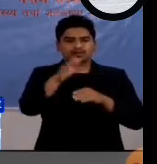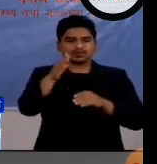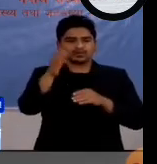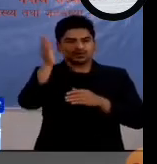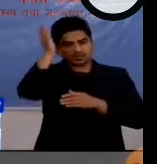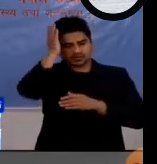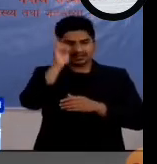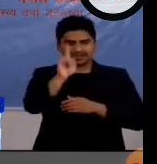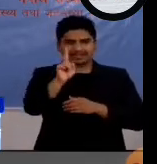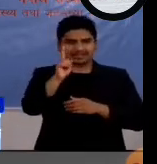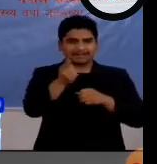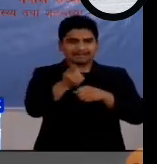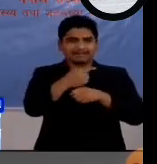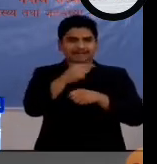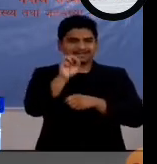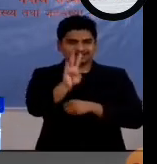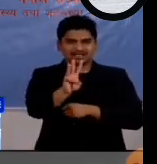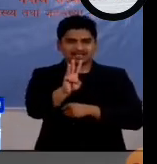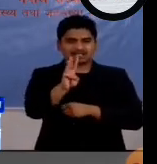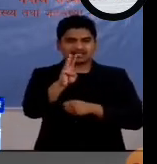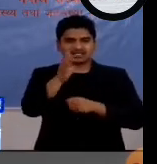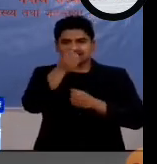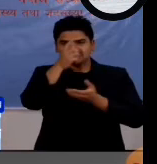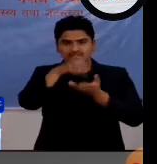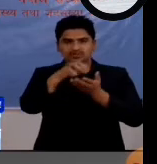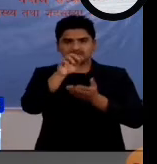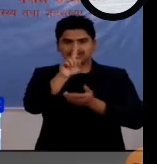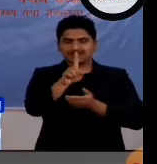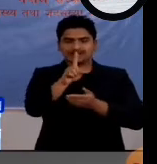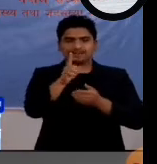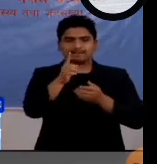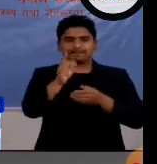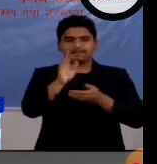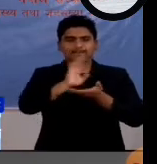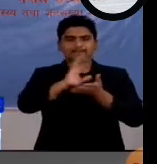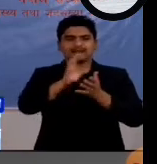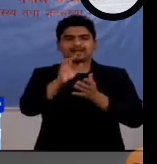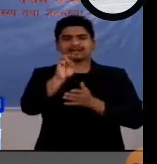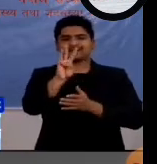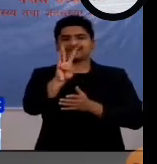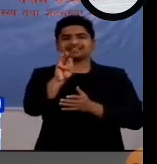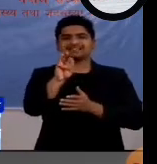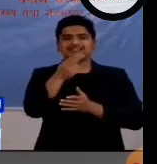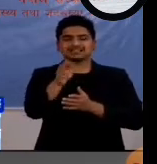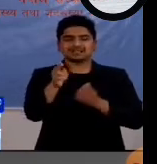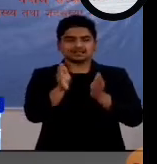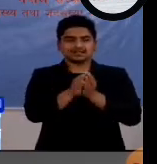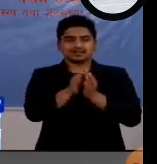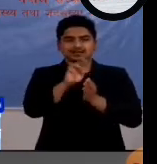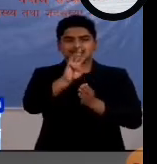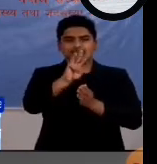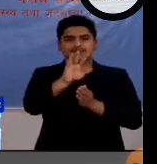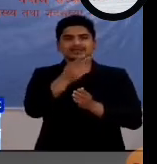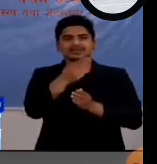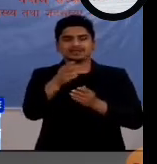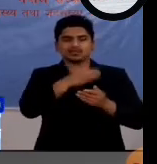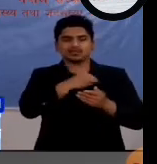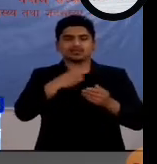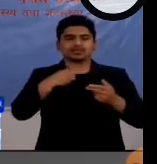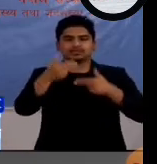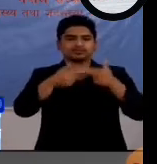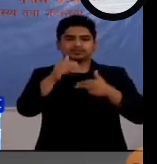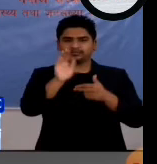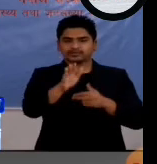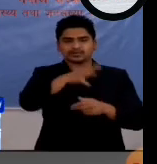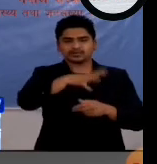उहाँहरूको धनगढीमा 1 जना, वीरगञ्जमा 3 जना, भरतपुरमा 1 जना र विराटनगरमा 30 जना गरी 35 जनाको उपचार